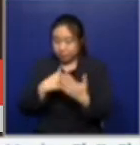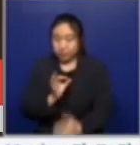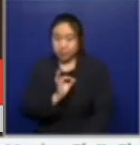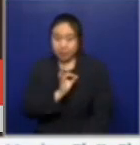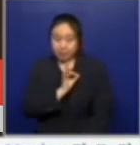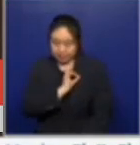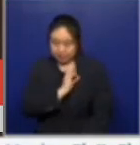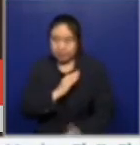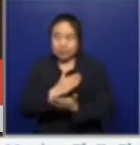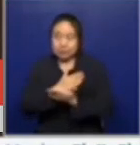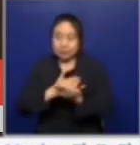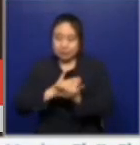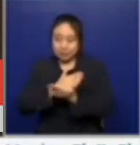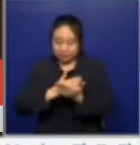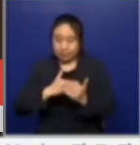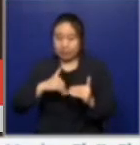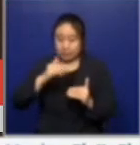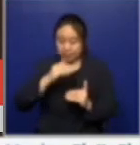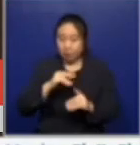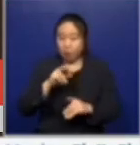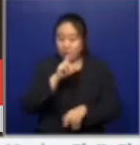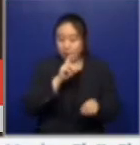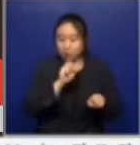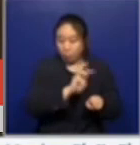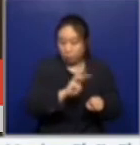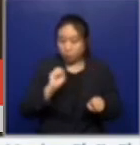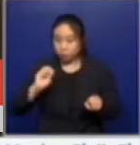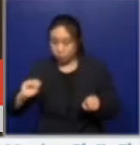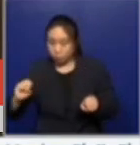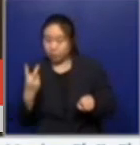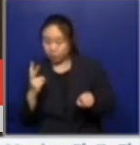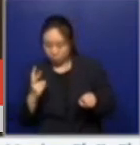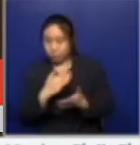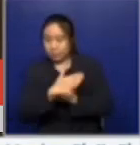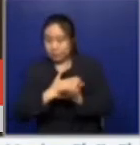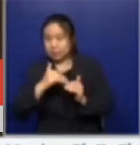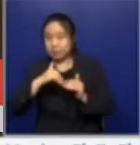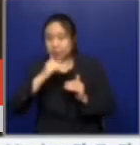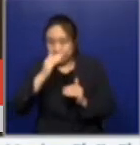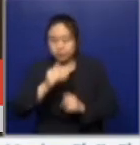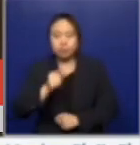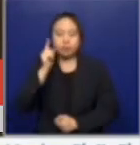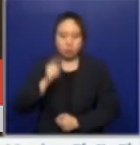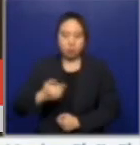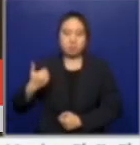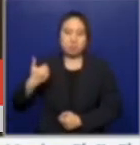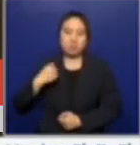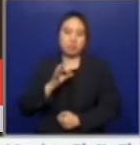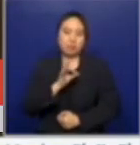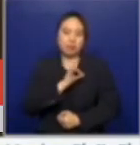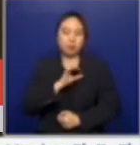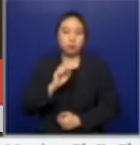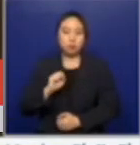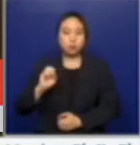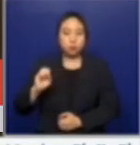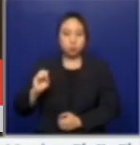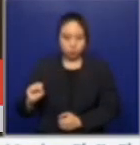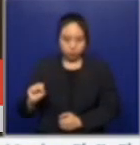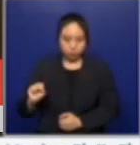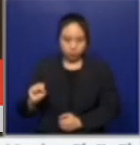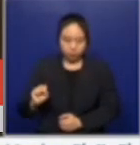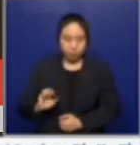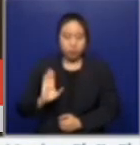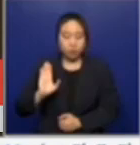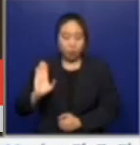มีอยู่ของทั้งสองสภาแล้วในจำนวนนี้ต้องมีสมาชิกสภาผู้แทนราษฎรจากพรรค